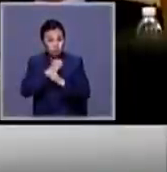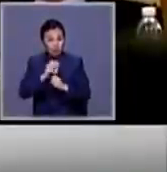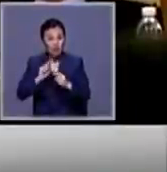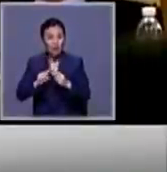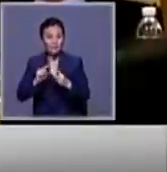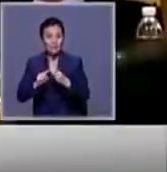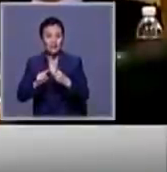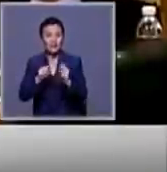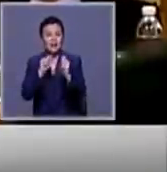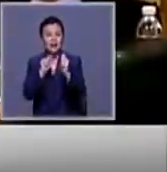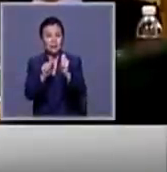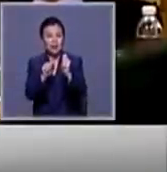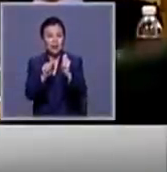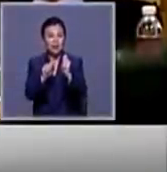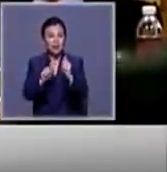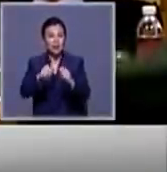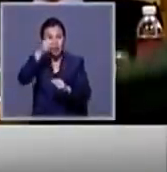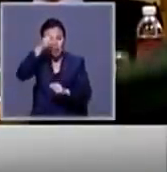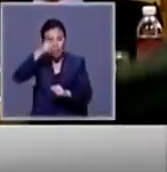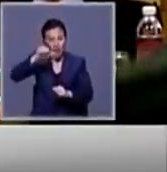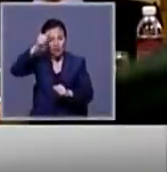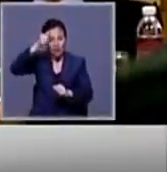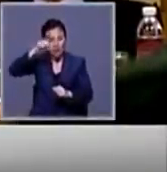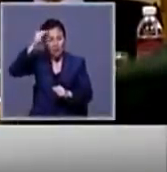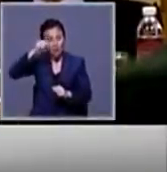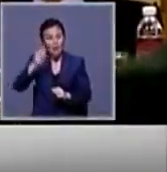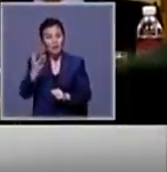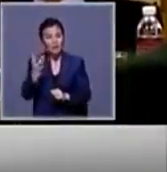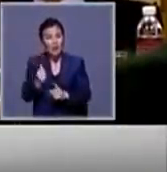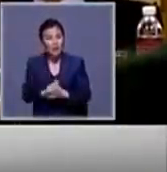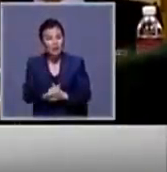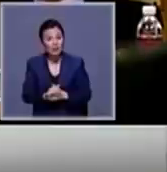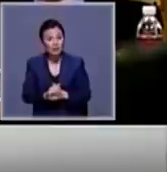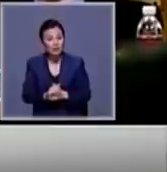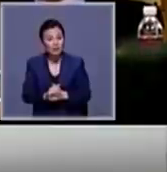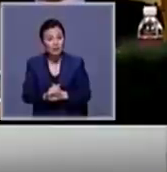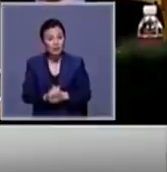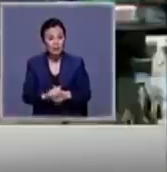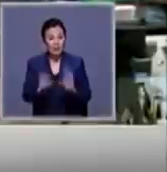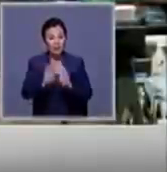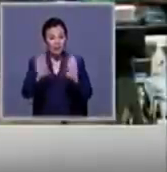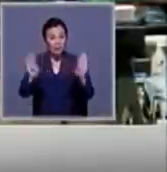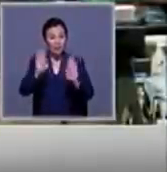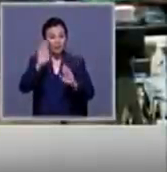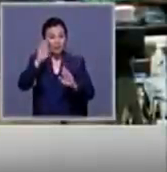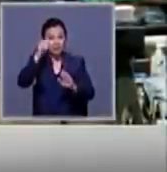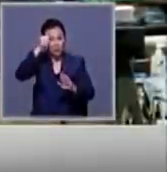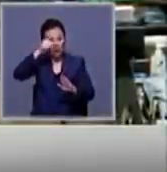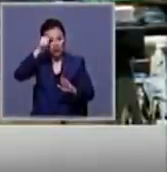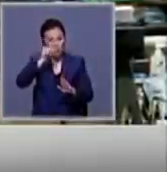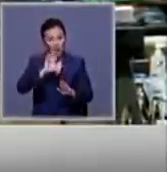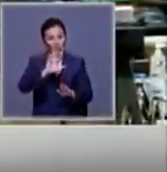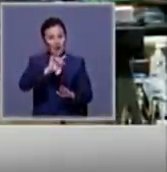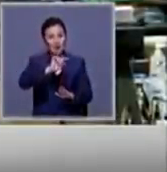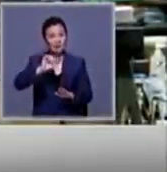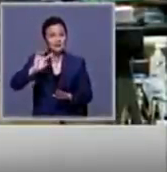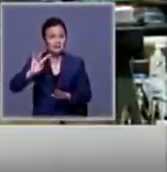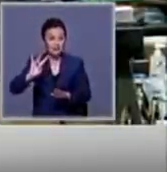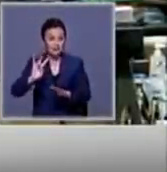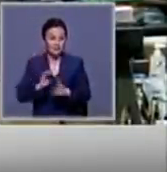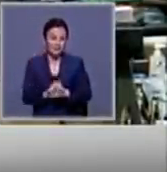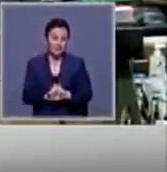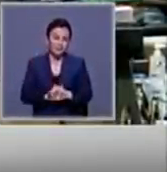ำเภอ ใช้ระยะเวลาไม่เกิน20วัน ไม่เปิดรับสมัครนี่อาจจะประมาณ 5-7 วันก็สมัครที่อำเ